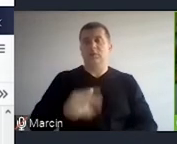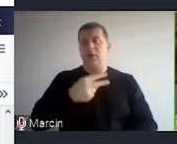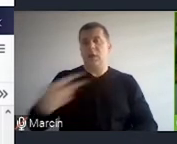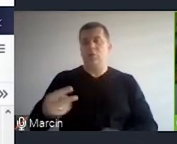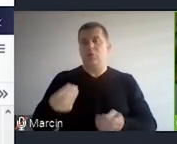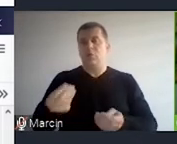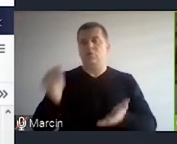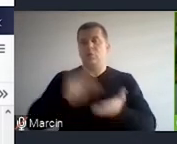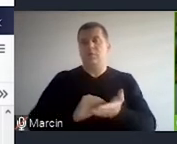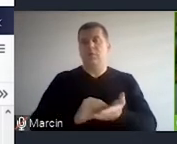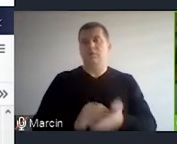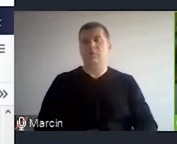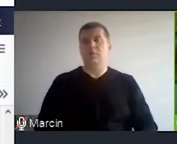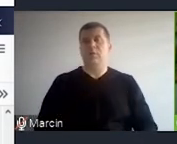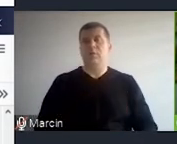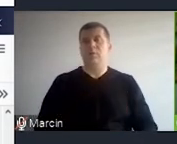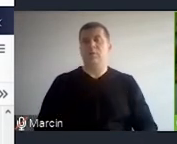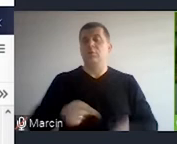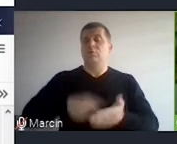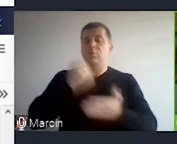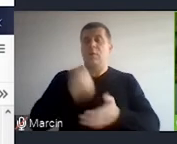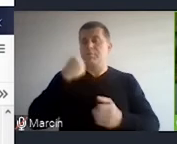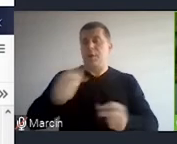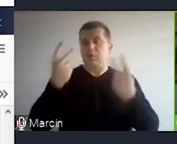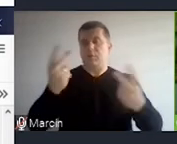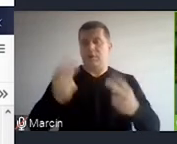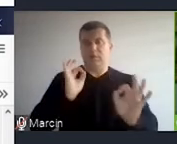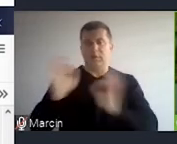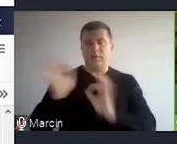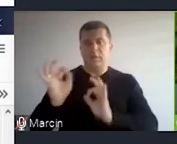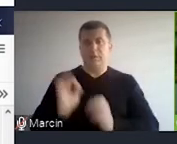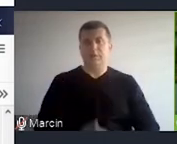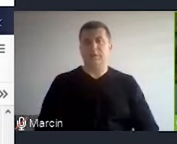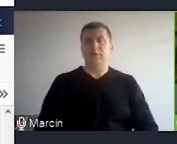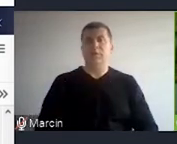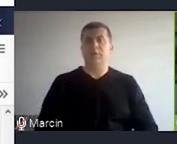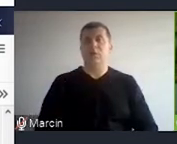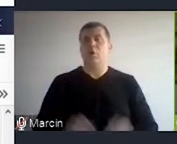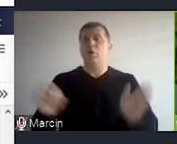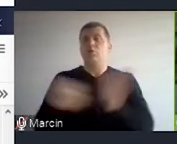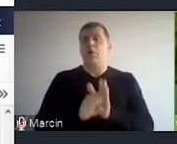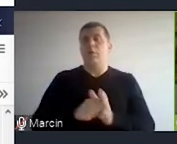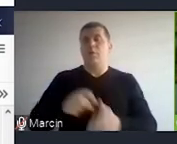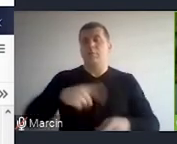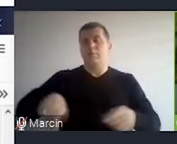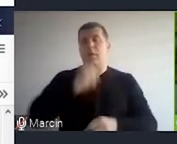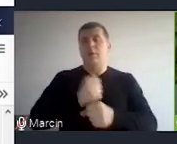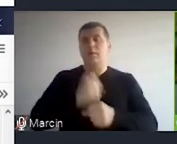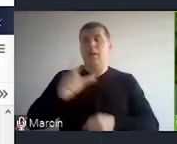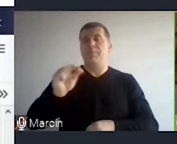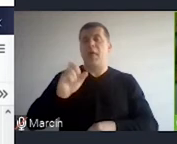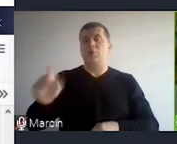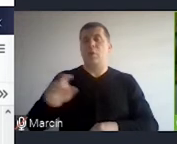dofinansowania. I znowu bardzo ważna informacja, do personelu projektu